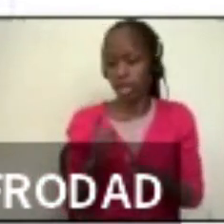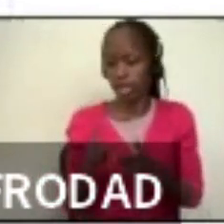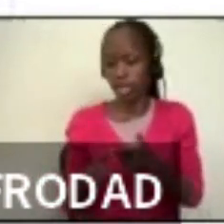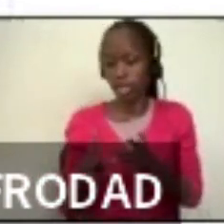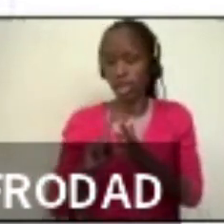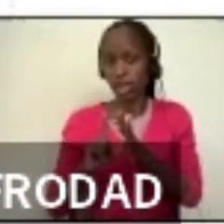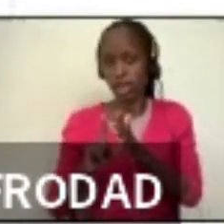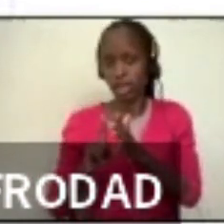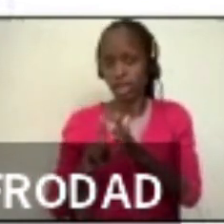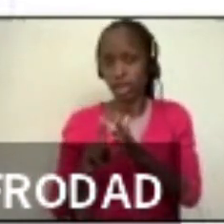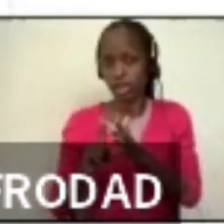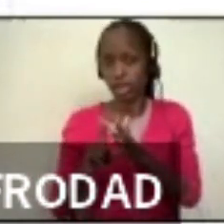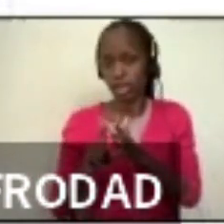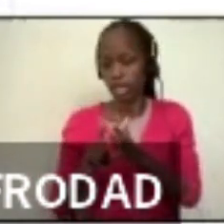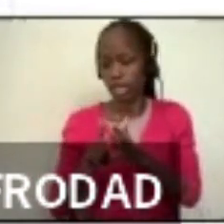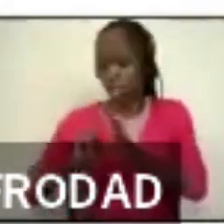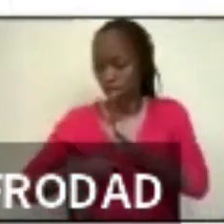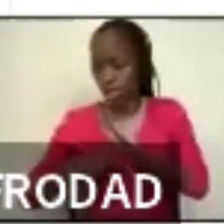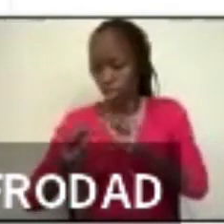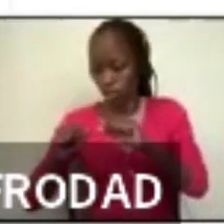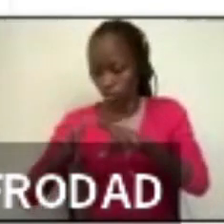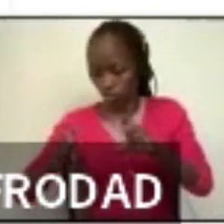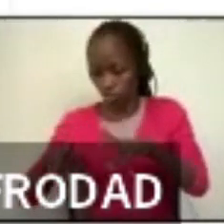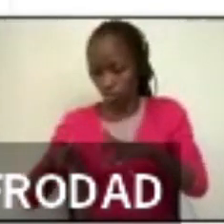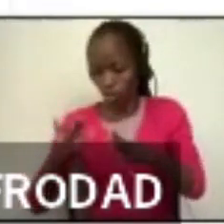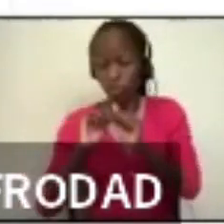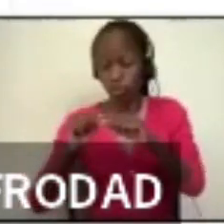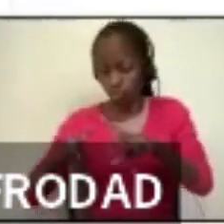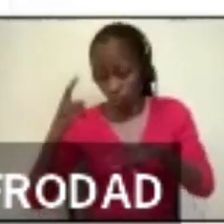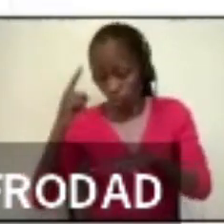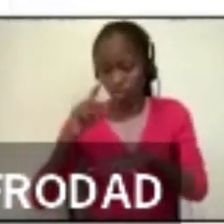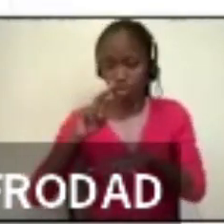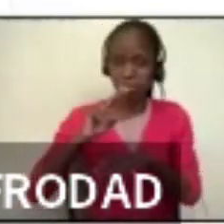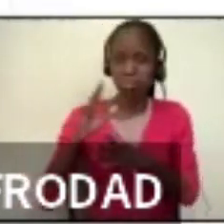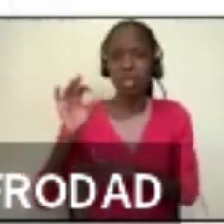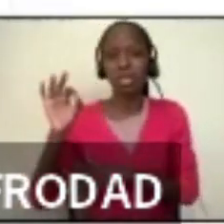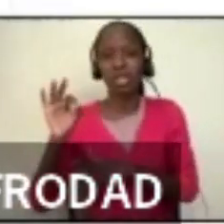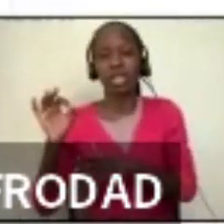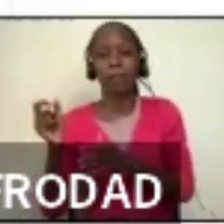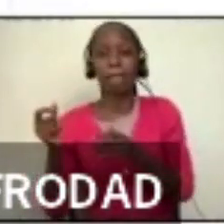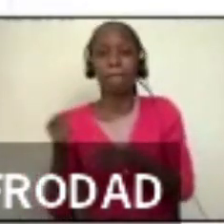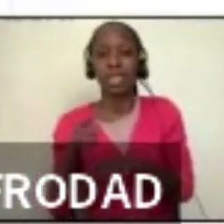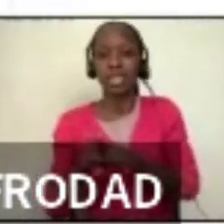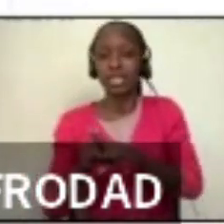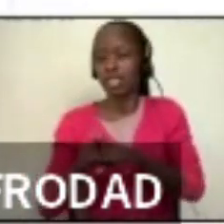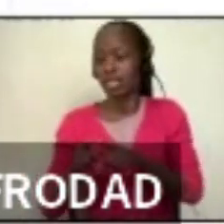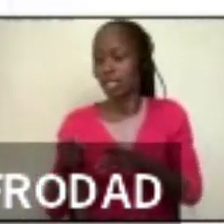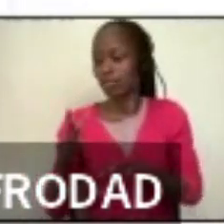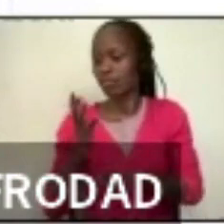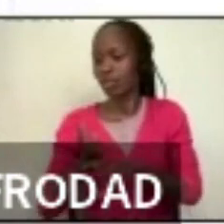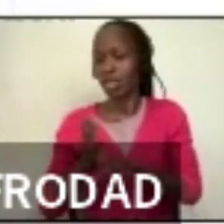préliminaire, ça peut prendre 2 mois, 3 mois. La phase la plus difficile, souvent, c'est quand on essaie de confronter notre